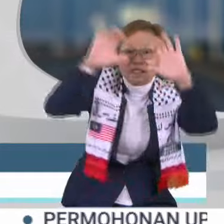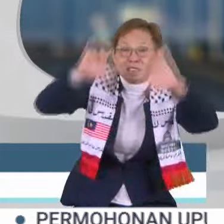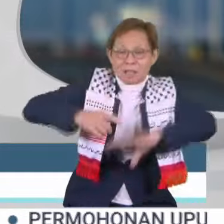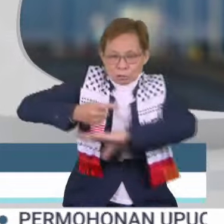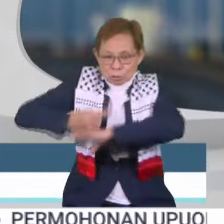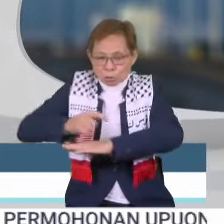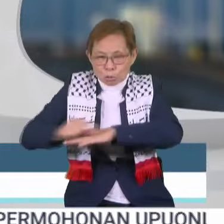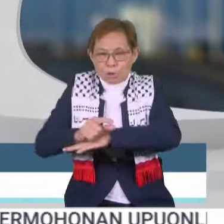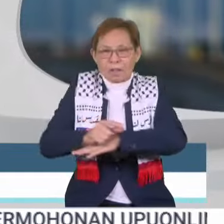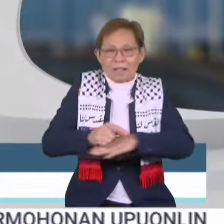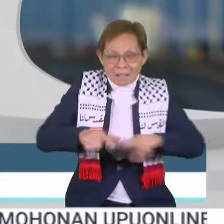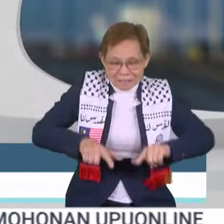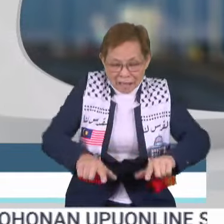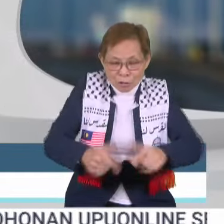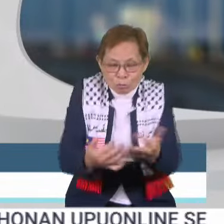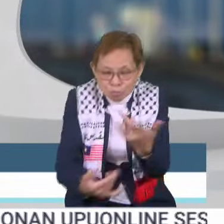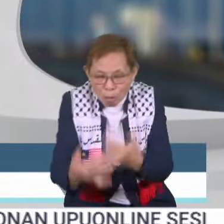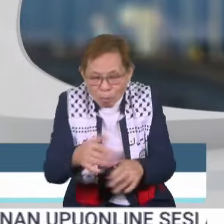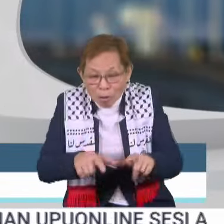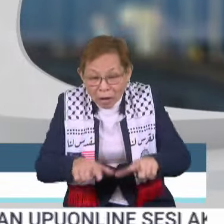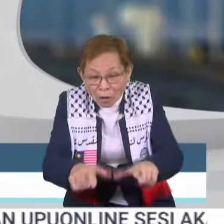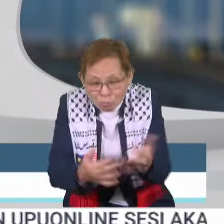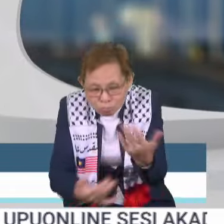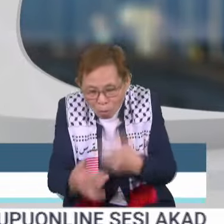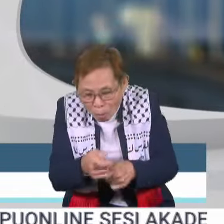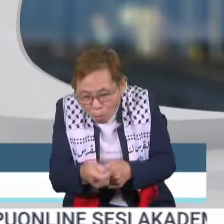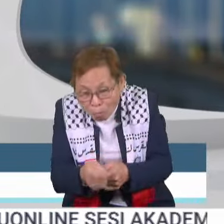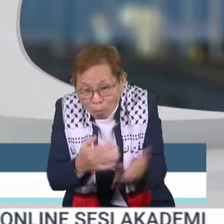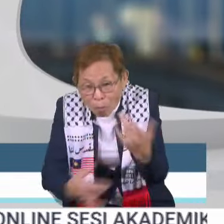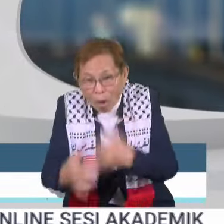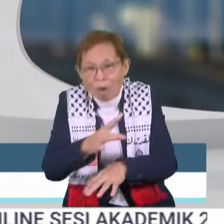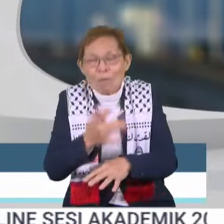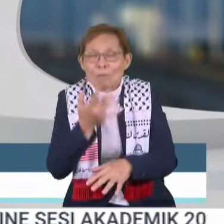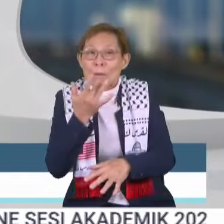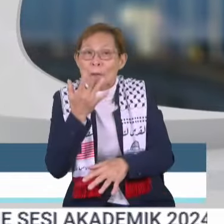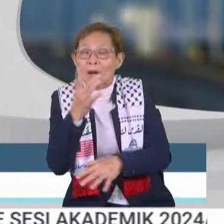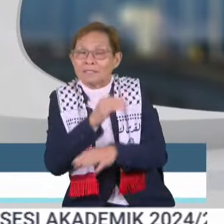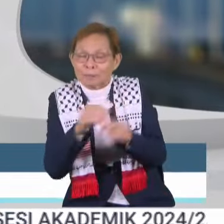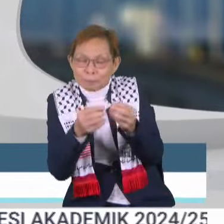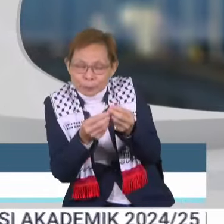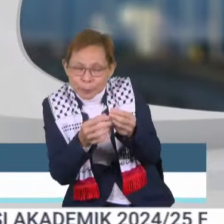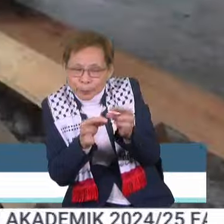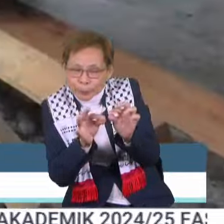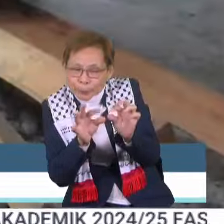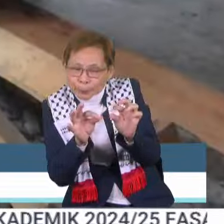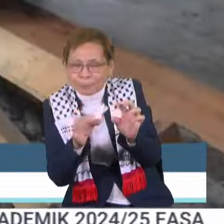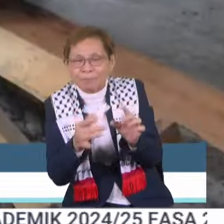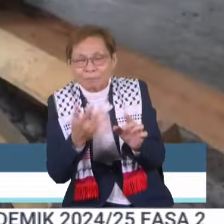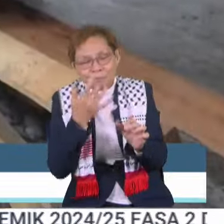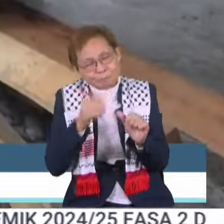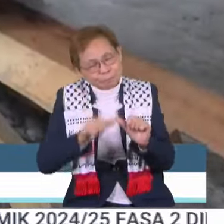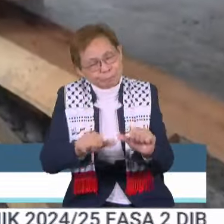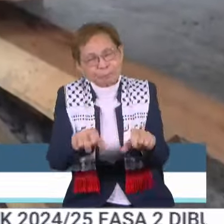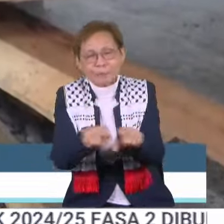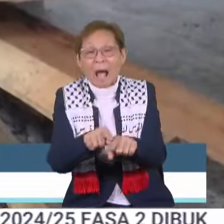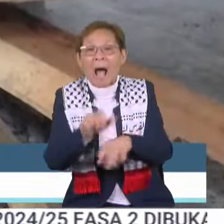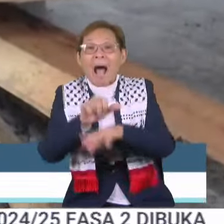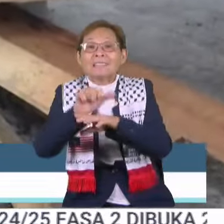dengan menggunakan kayu api bagi mengekalkan keaslian daripada segi rasa dan teksturnya.